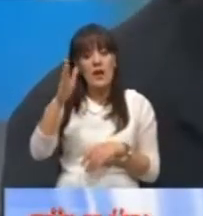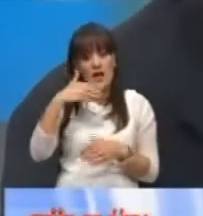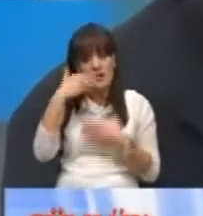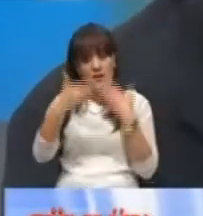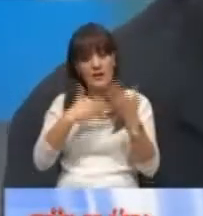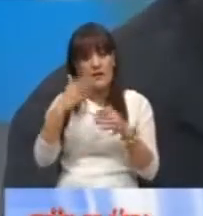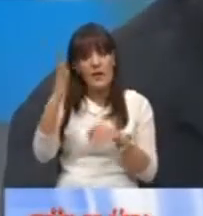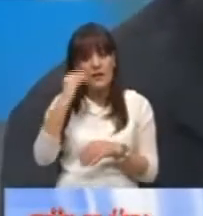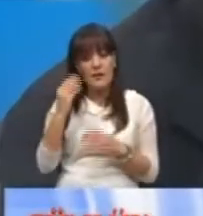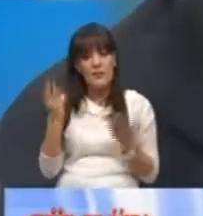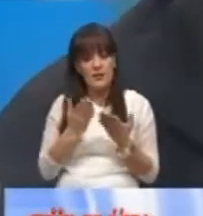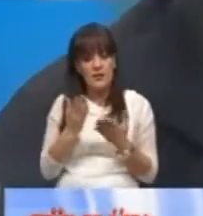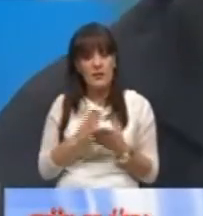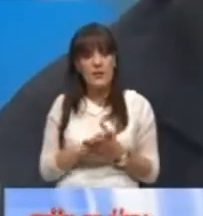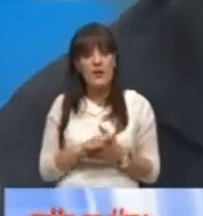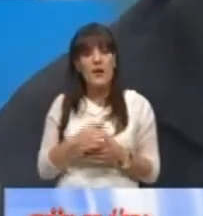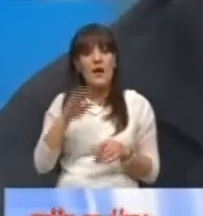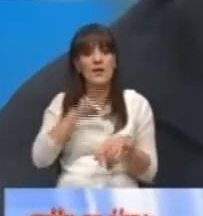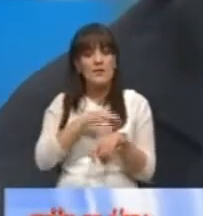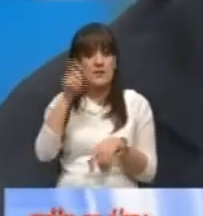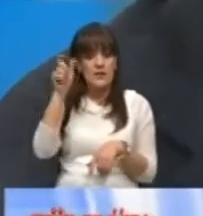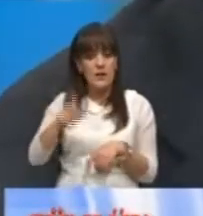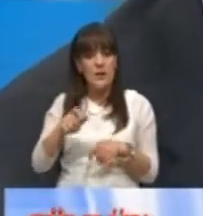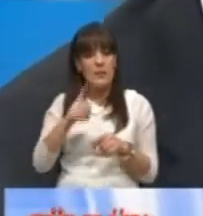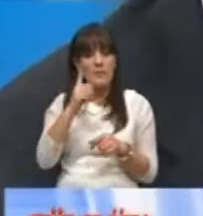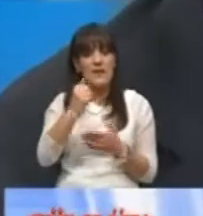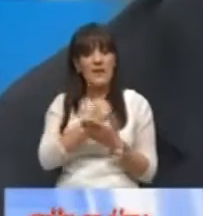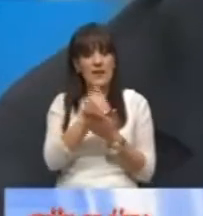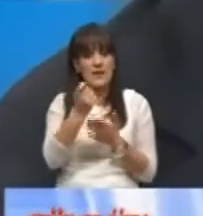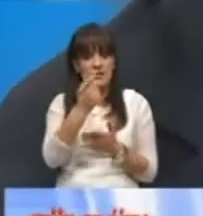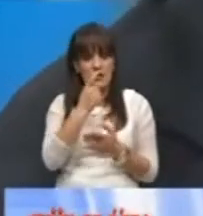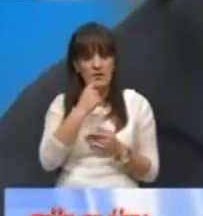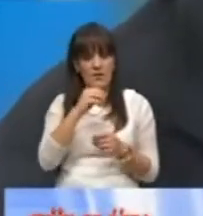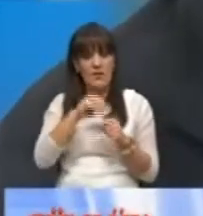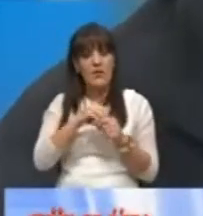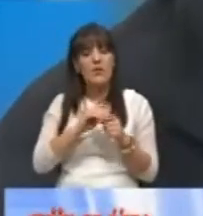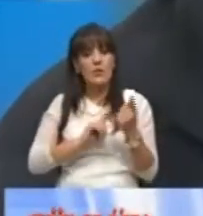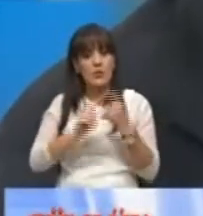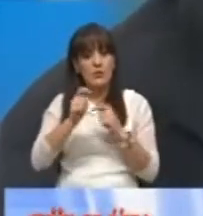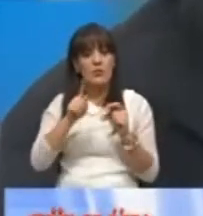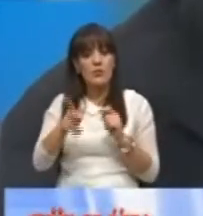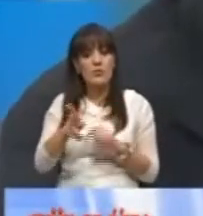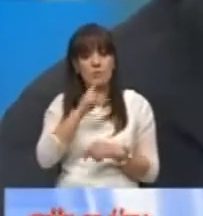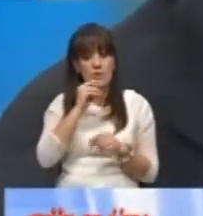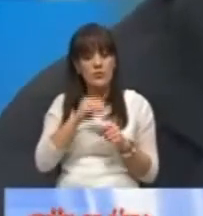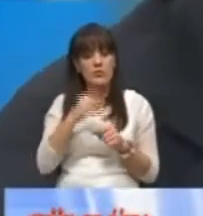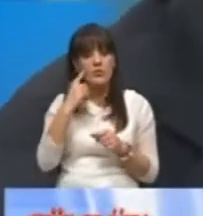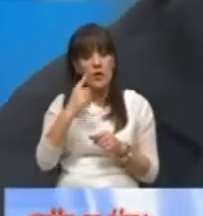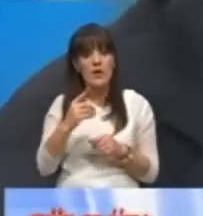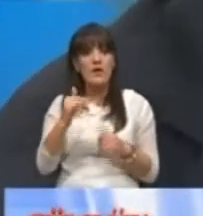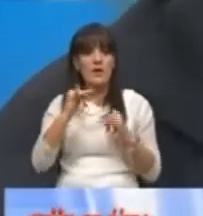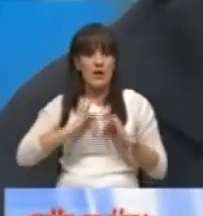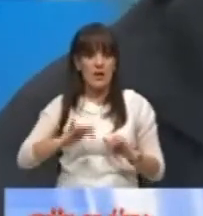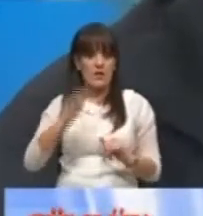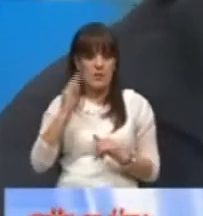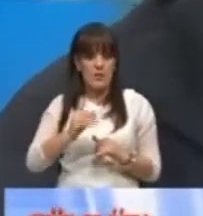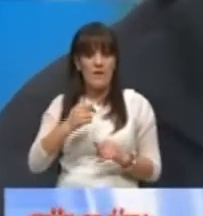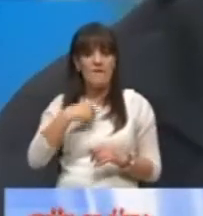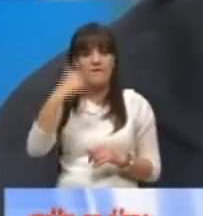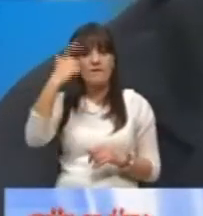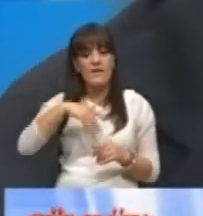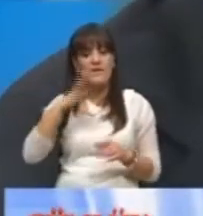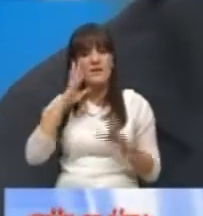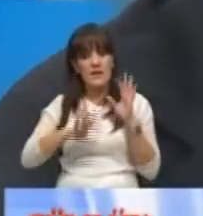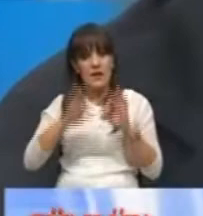Hastamızın anlattıklarını anladığım kadarıyla hastamız bir ilaç tedavisi, medikal tedavi kullanmış ve bunun sonucunda da rahatlamış. Fizik